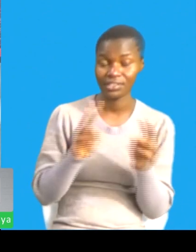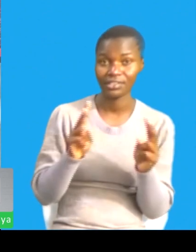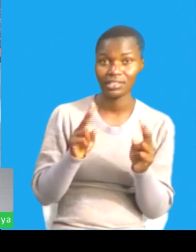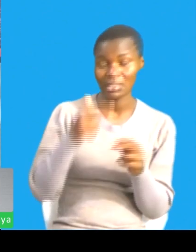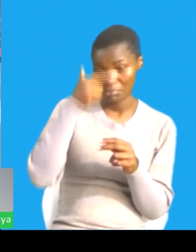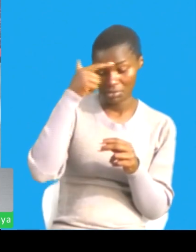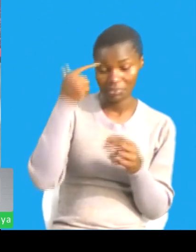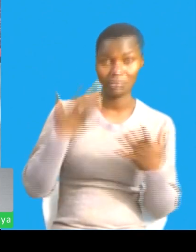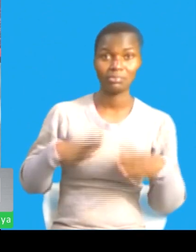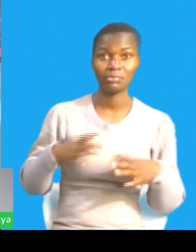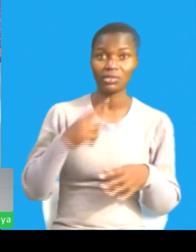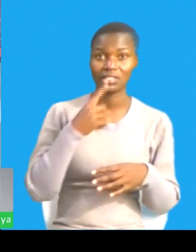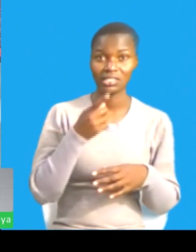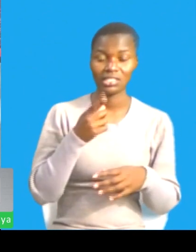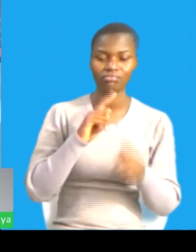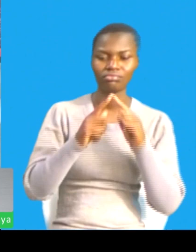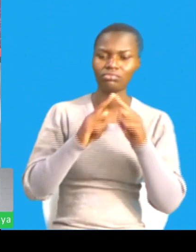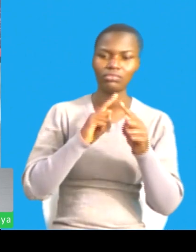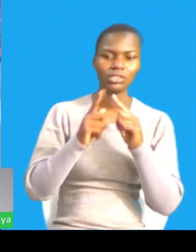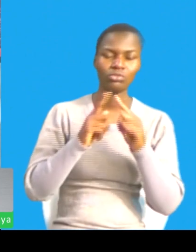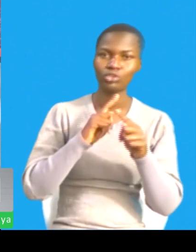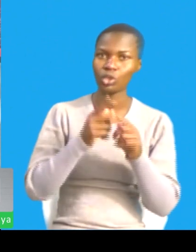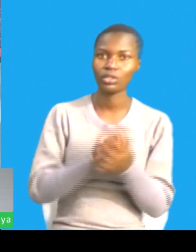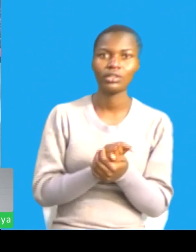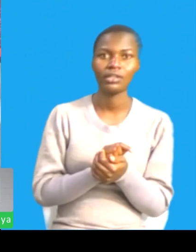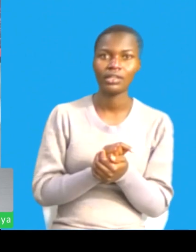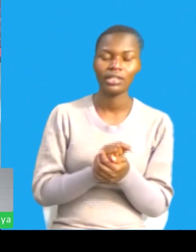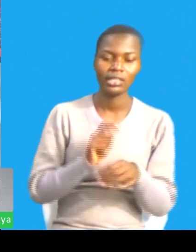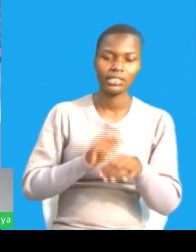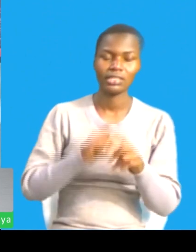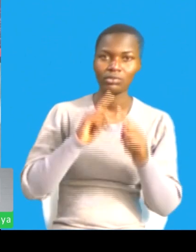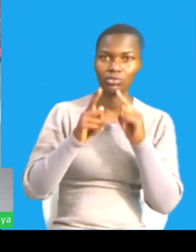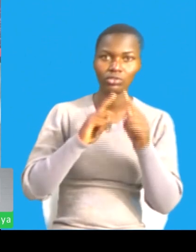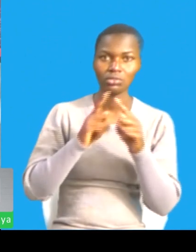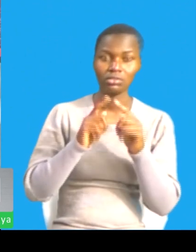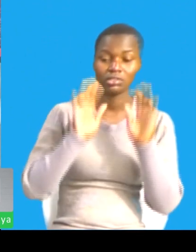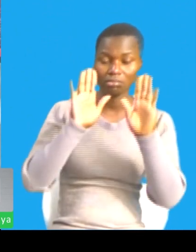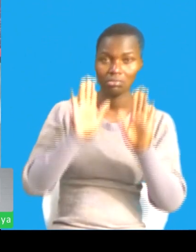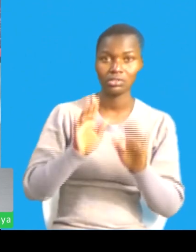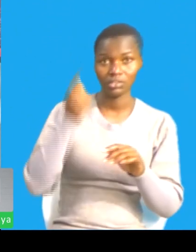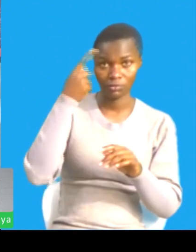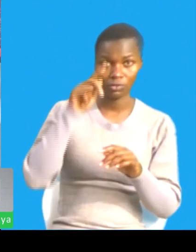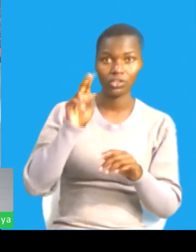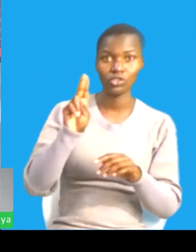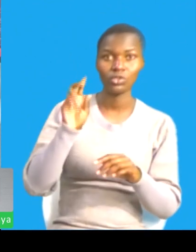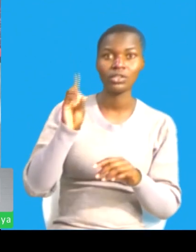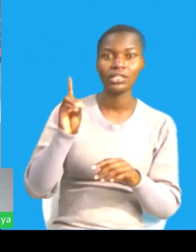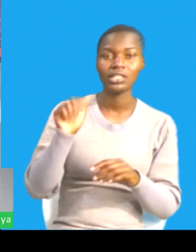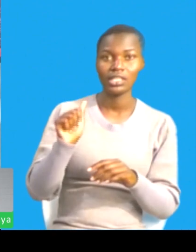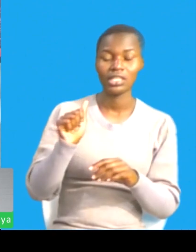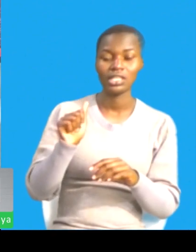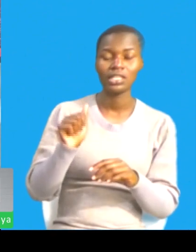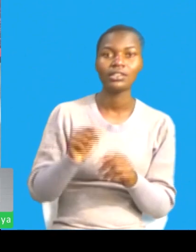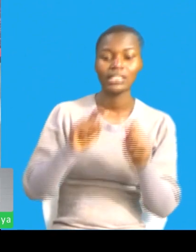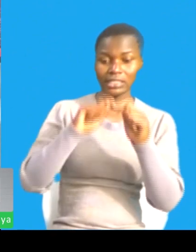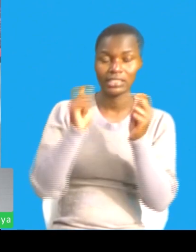kwamba waongee. When we say that waongee, na I think this is important for the UDA team and the UDA entire fraternity to